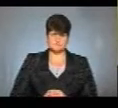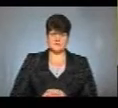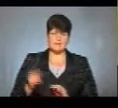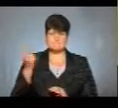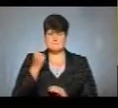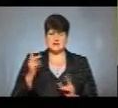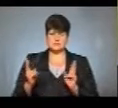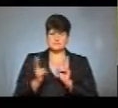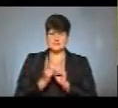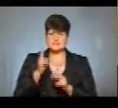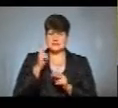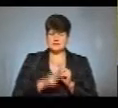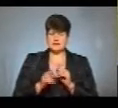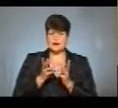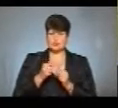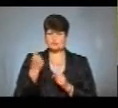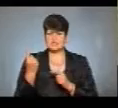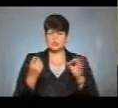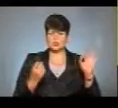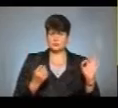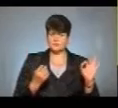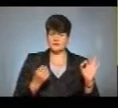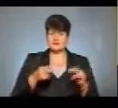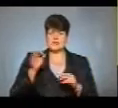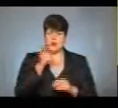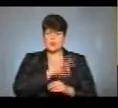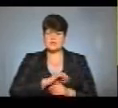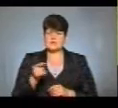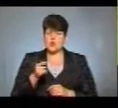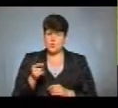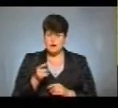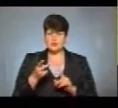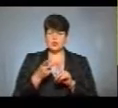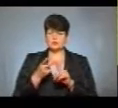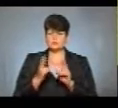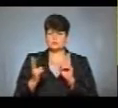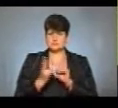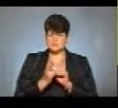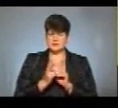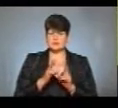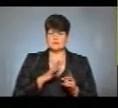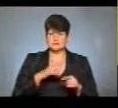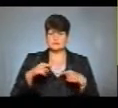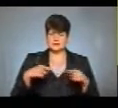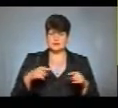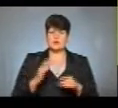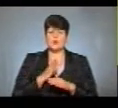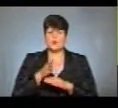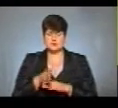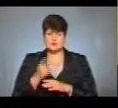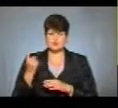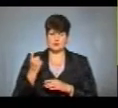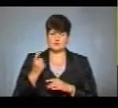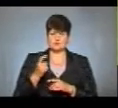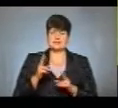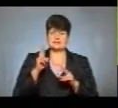Перший тайм завершився з рахунком 1-0 на користь тернополян. У другому таймі забивали і гості, і господарі поля. Матч завершився